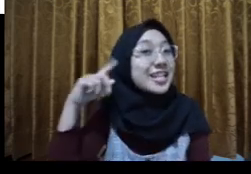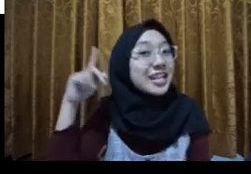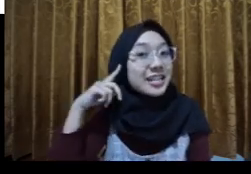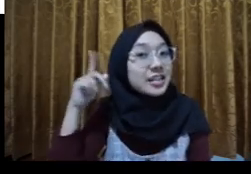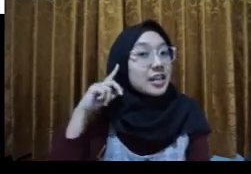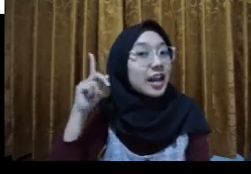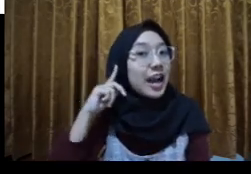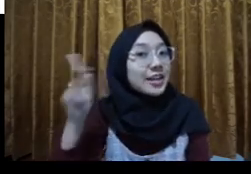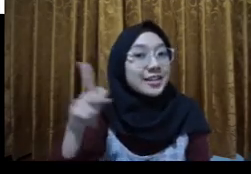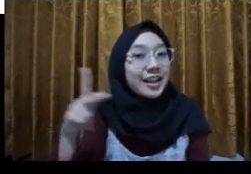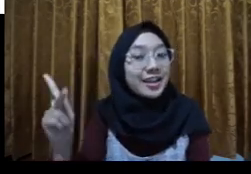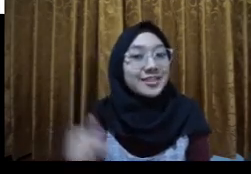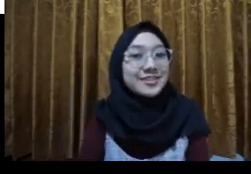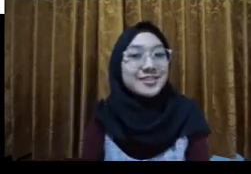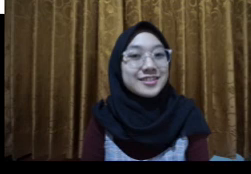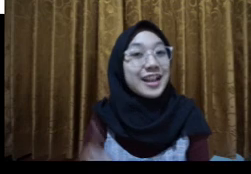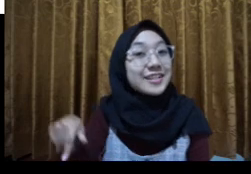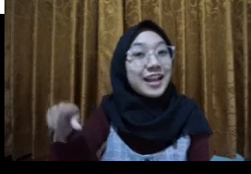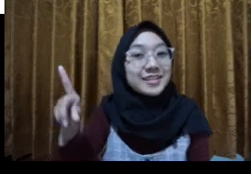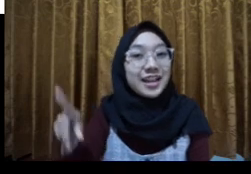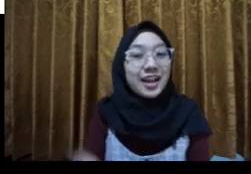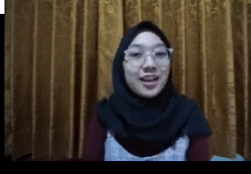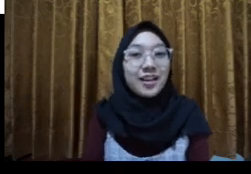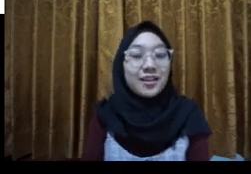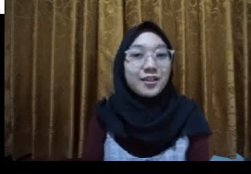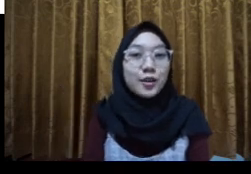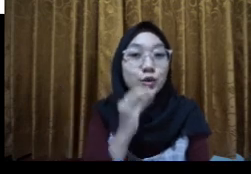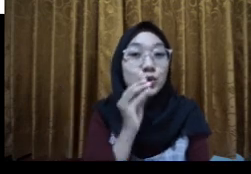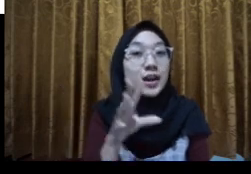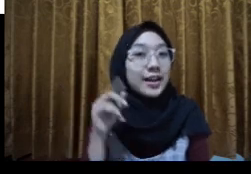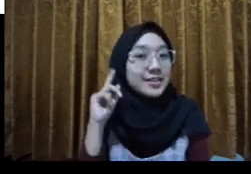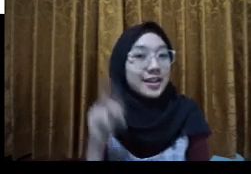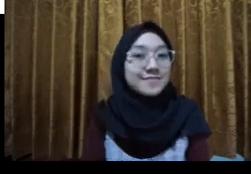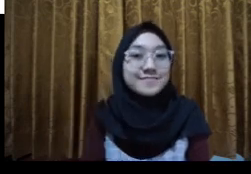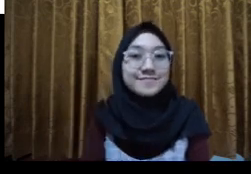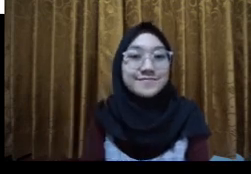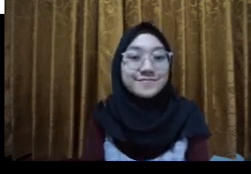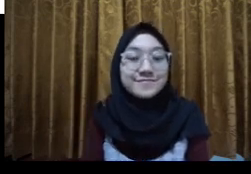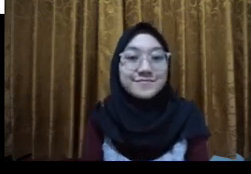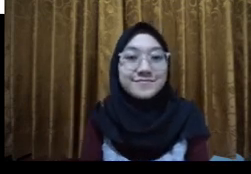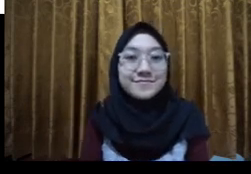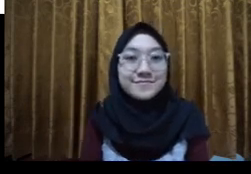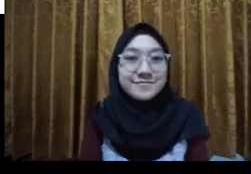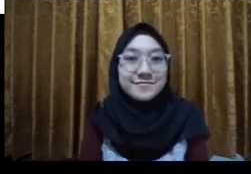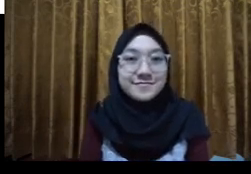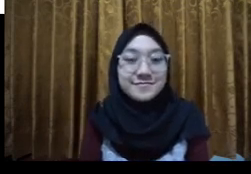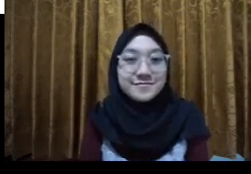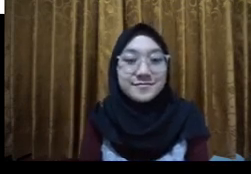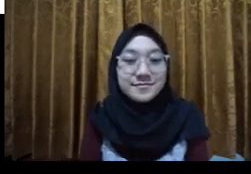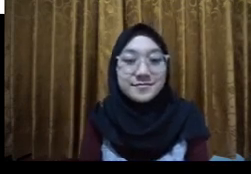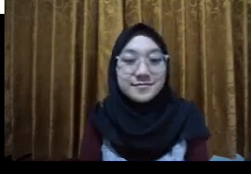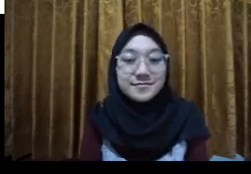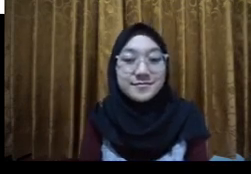4 SKPPK perubahan ketiga SKPBD PDF 42/59 SK tim pengembang